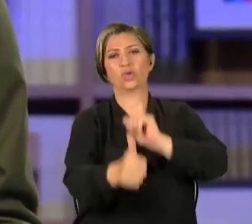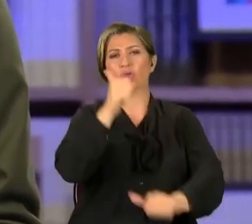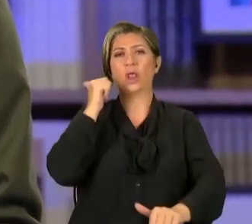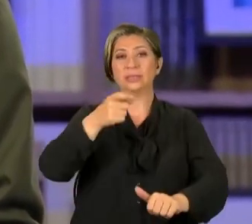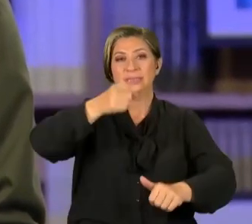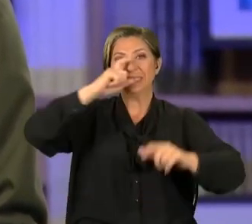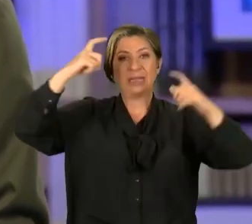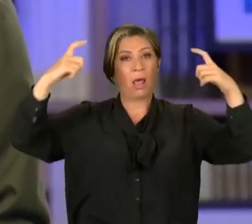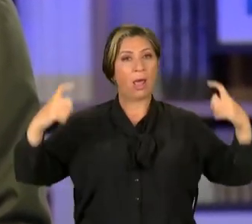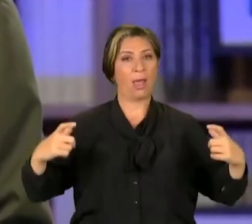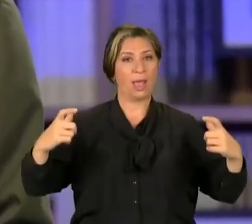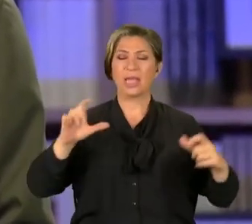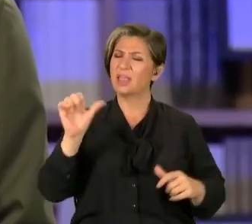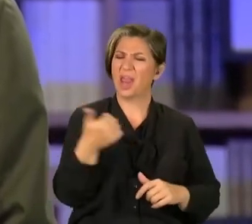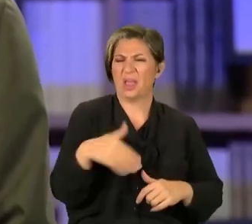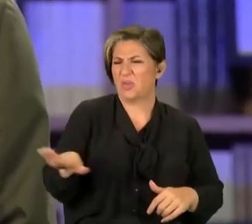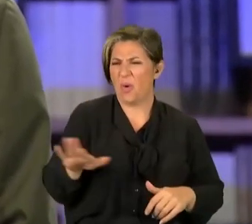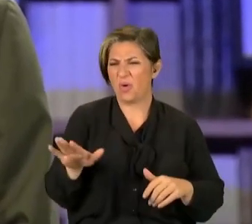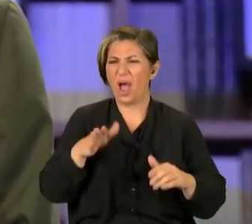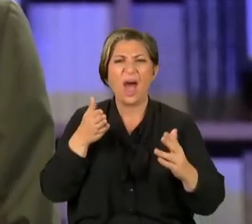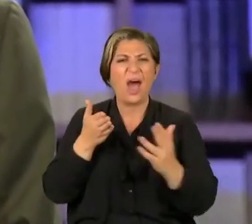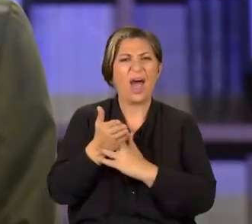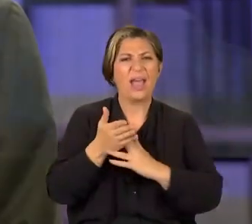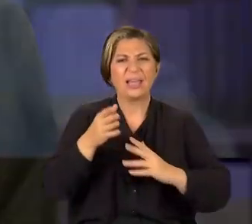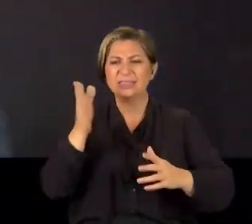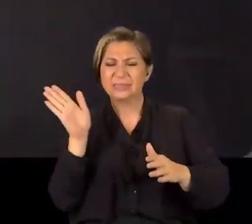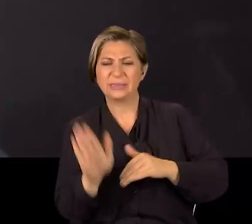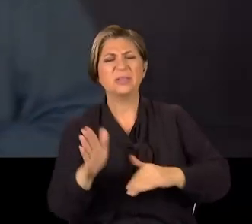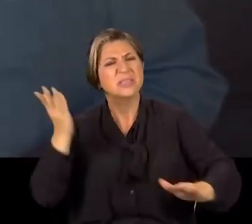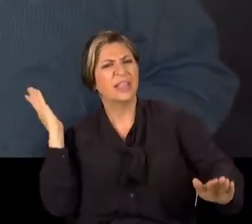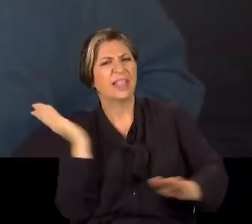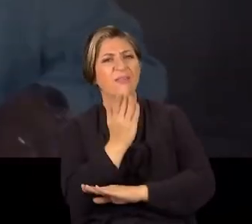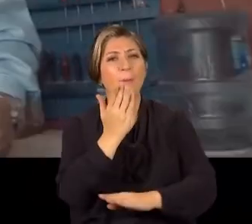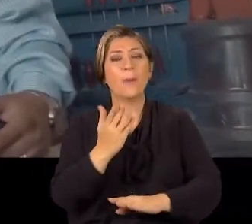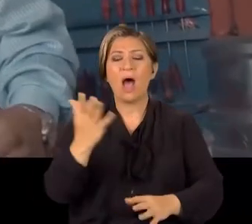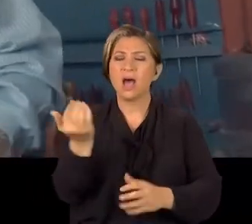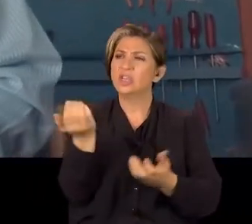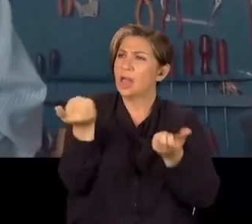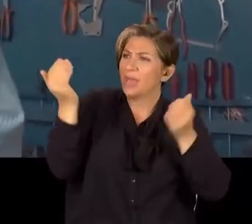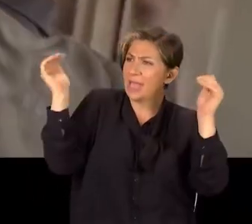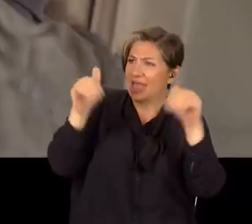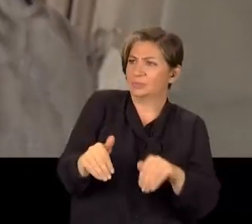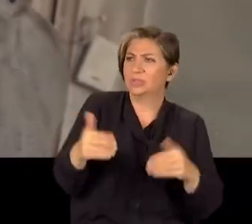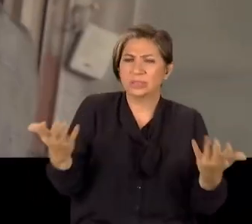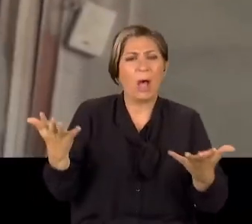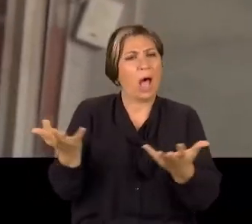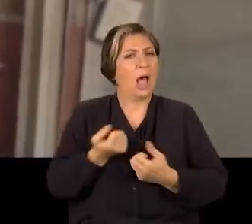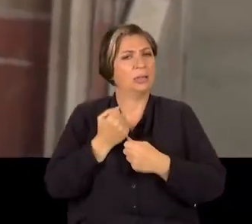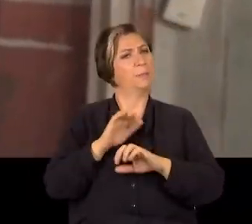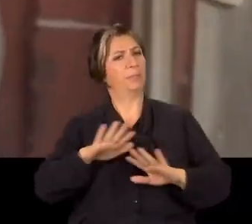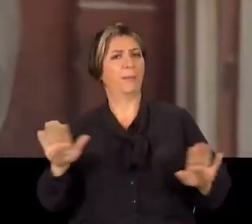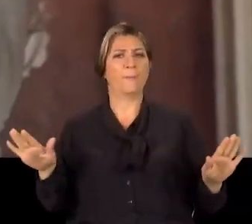saraya gerek yok araya tapa gaz devam alacağımı almaya gelmiştim aldım